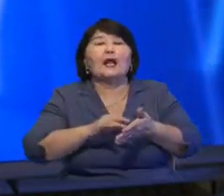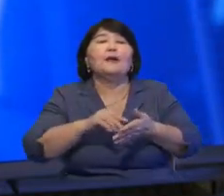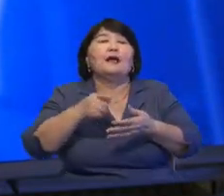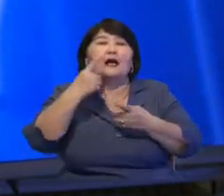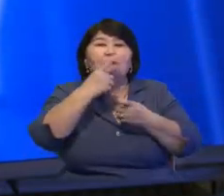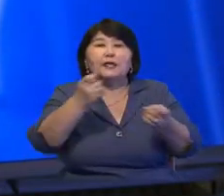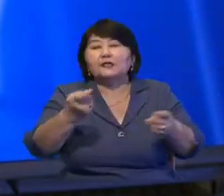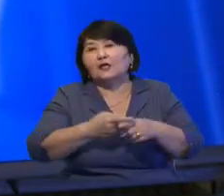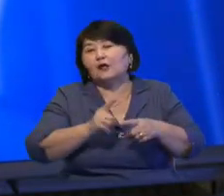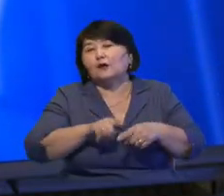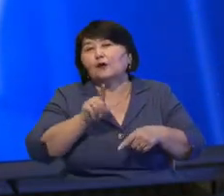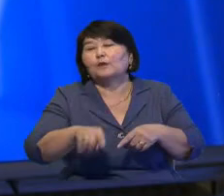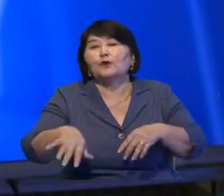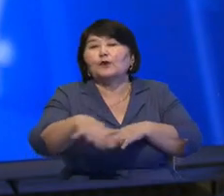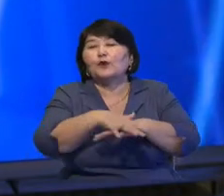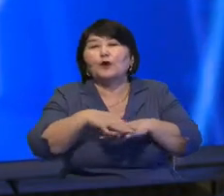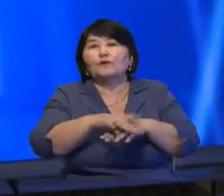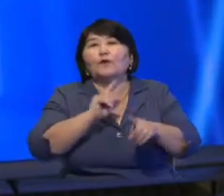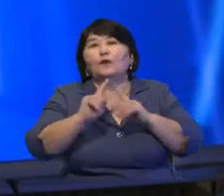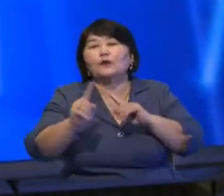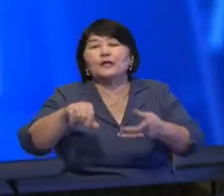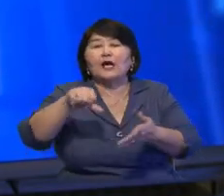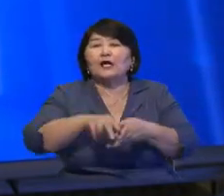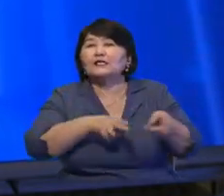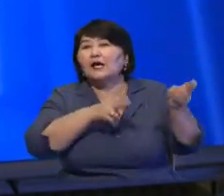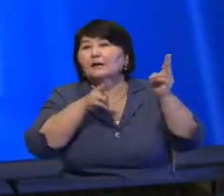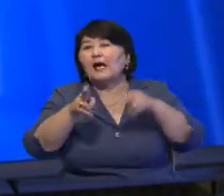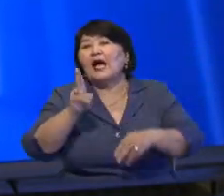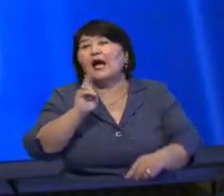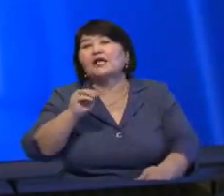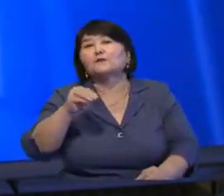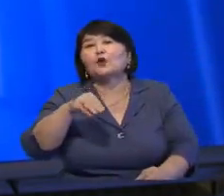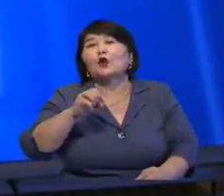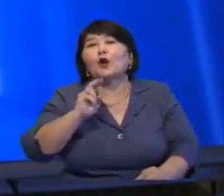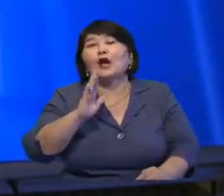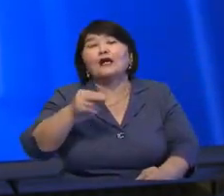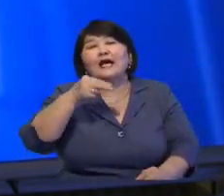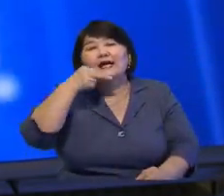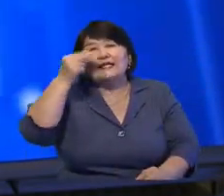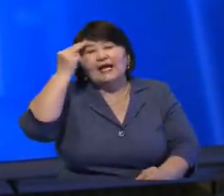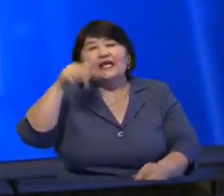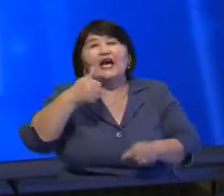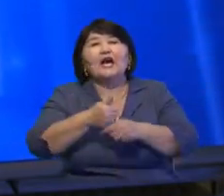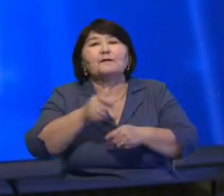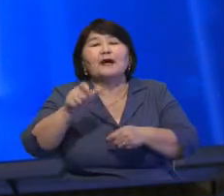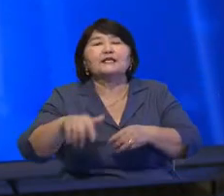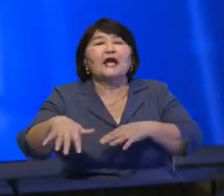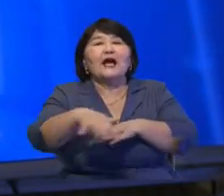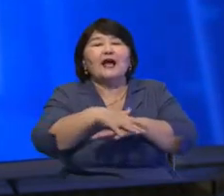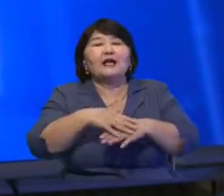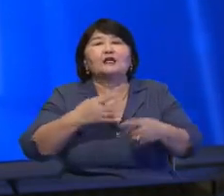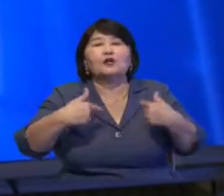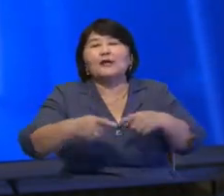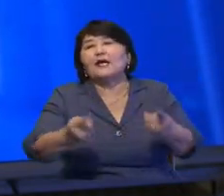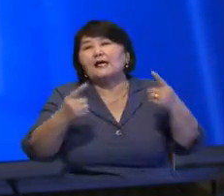хабарлады. Буа-Буа Азия форумының сессиясына қатысуға бара жатқан Қасым Жомарт Тоқаев Қытайдағы басшылармен, халықаралық ұйымдардың және